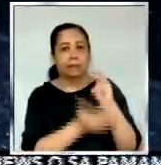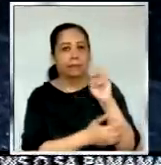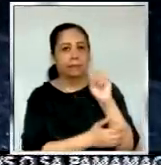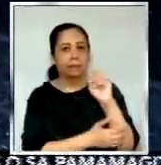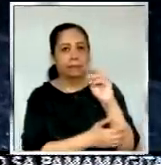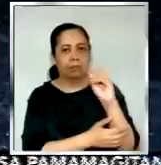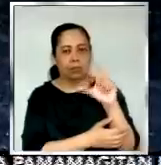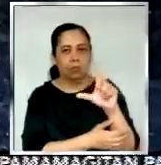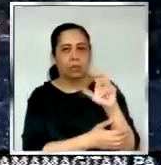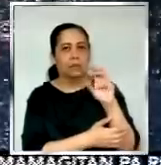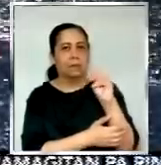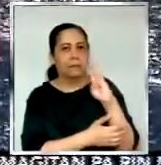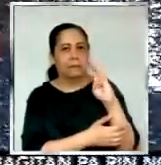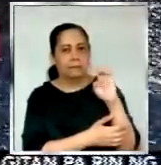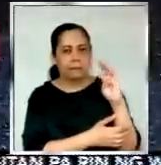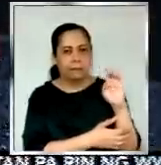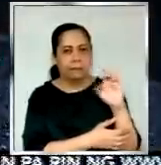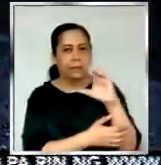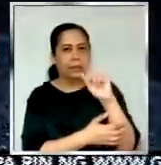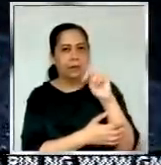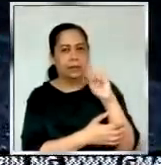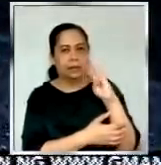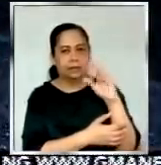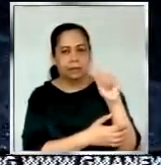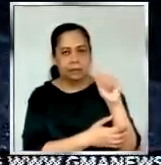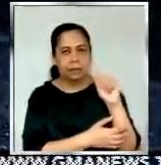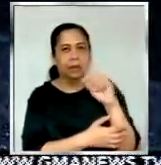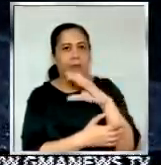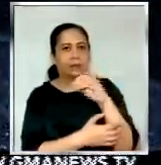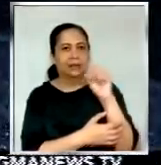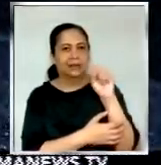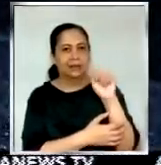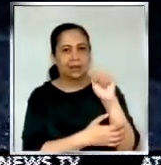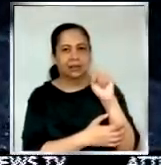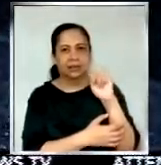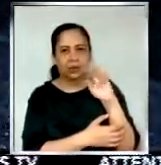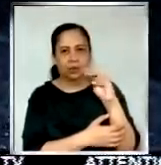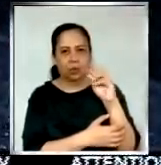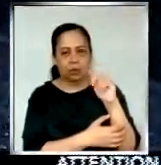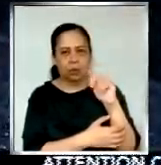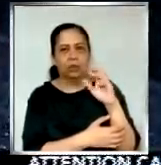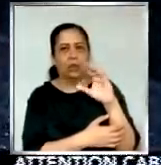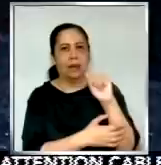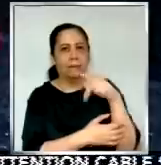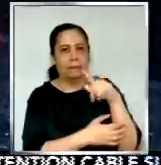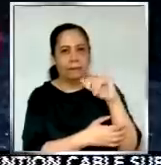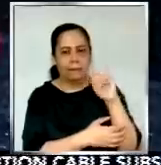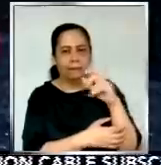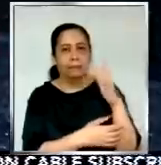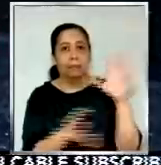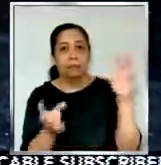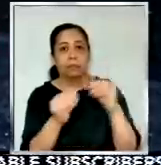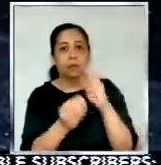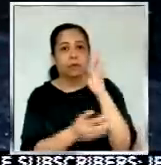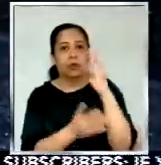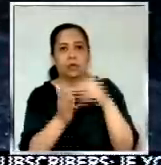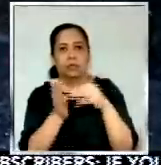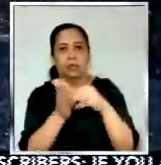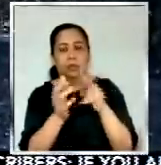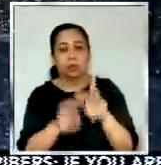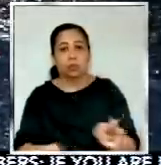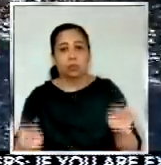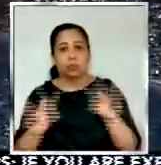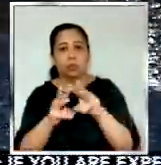Makabebe, Candaba, Apalit at San Simon. Sa paunang report, nasa 40 million pesos po ang halaga ng palay